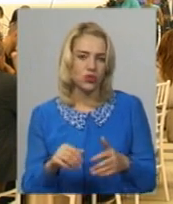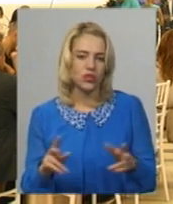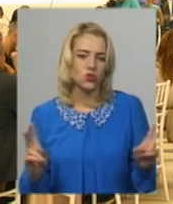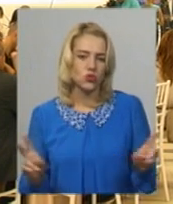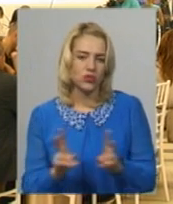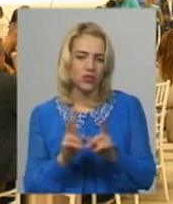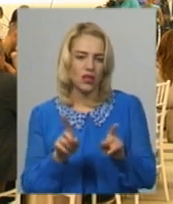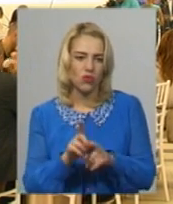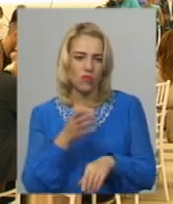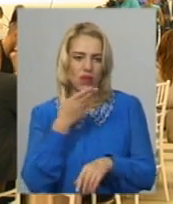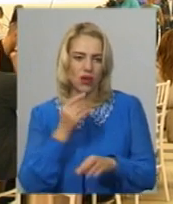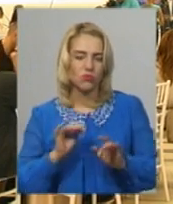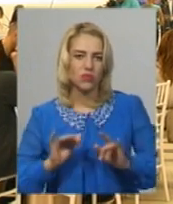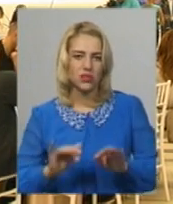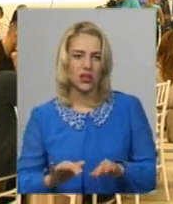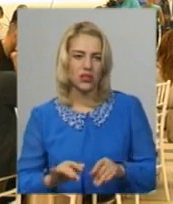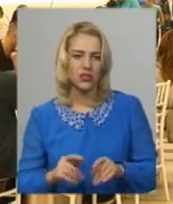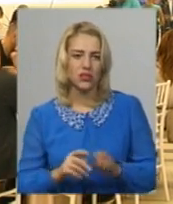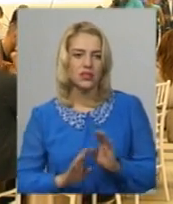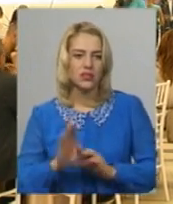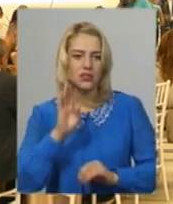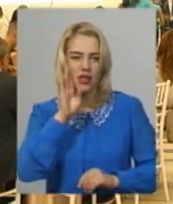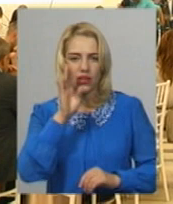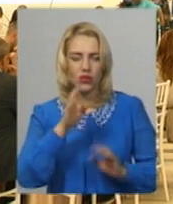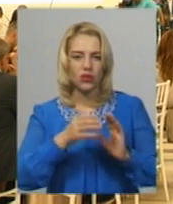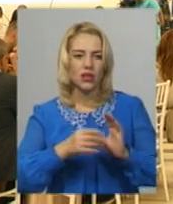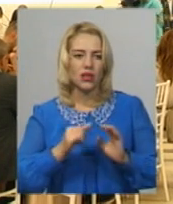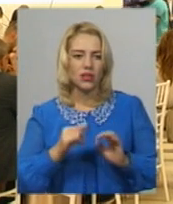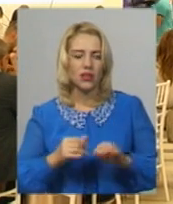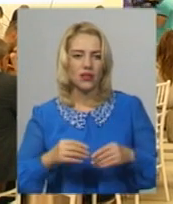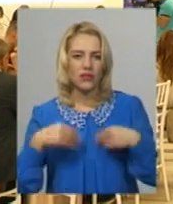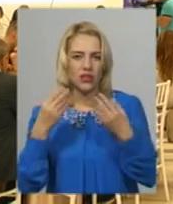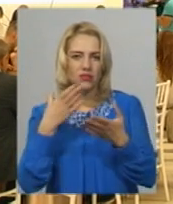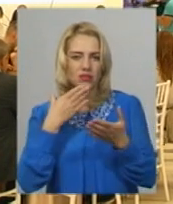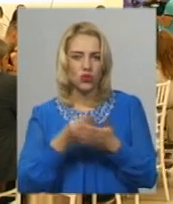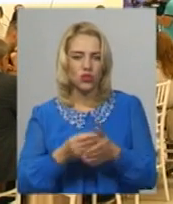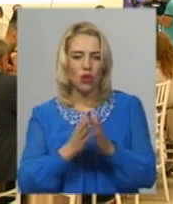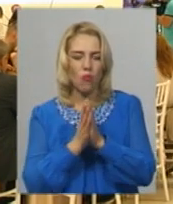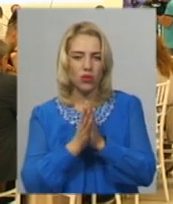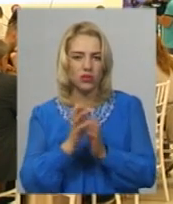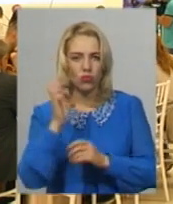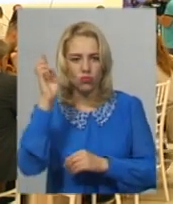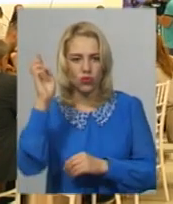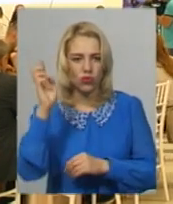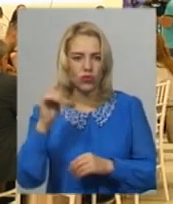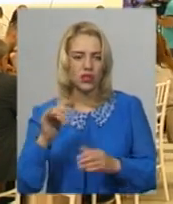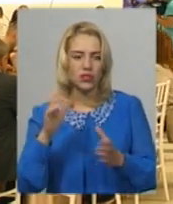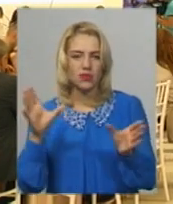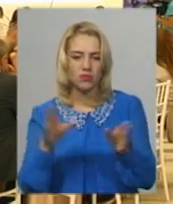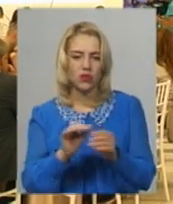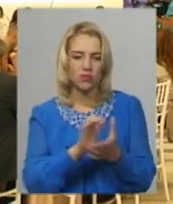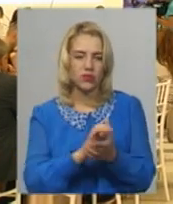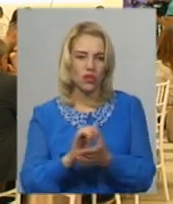на такому гарному заході зранку, піднести молитву Богу, спільно